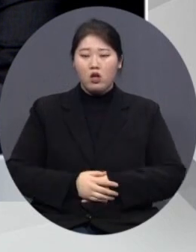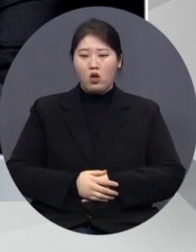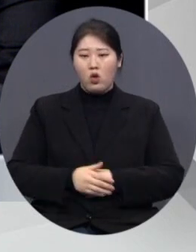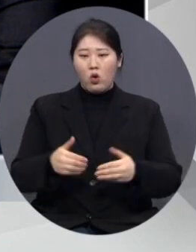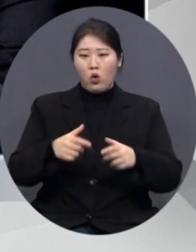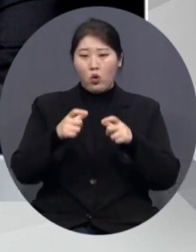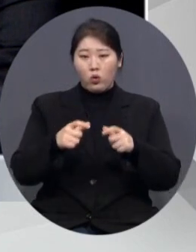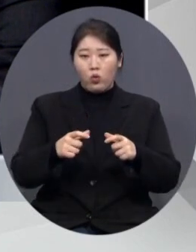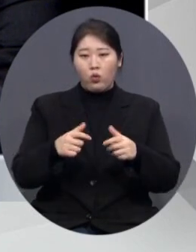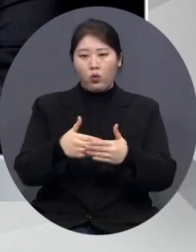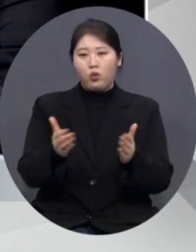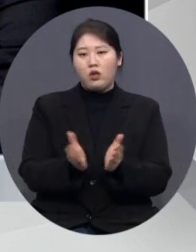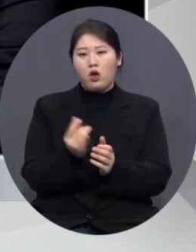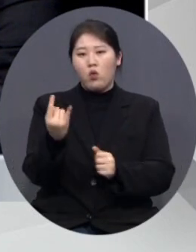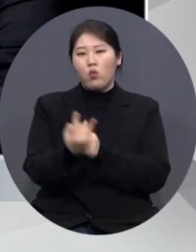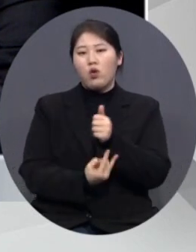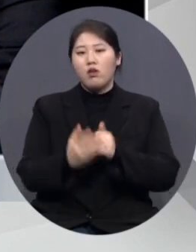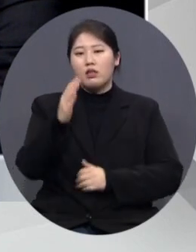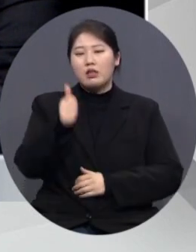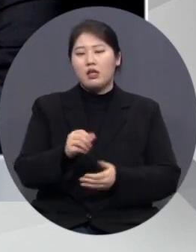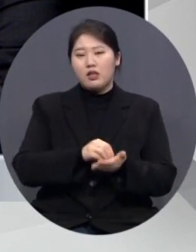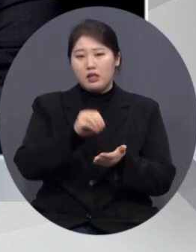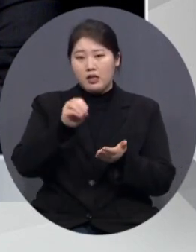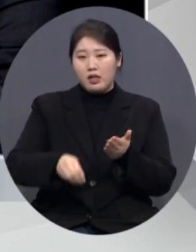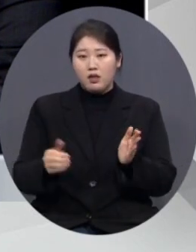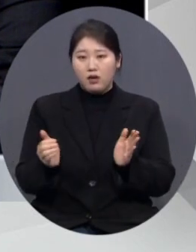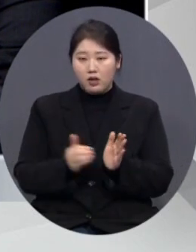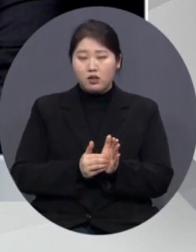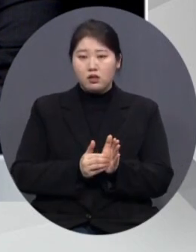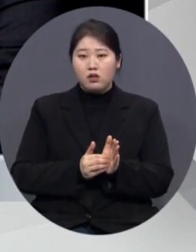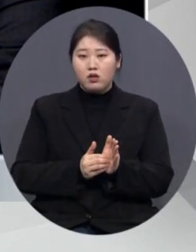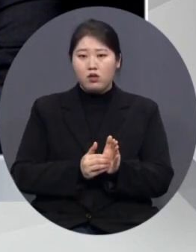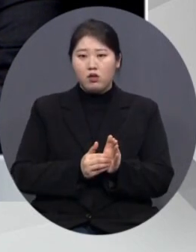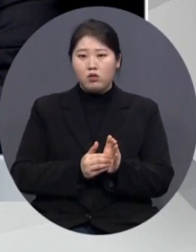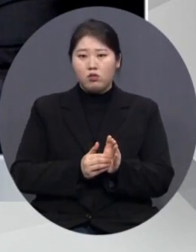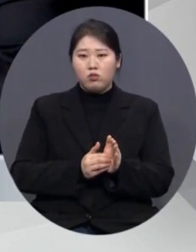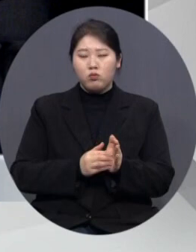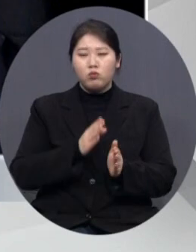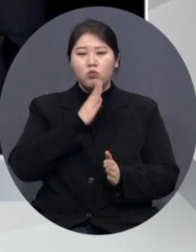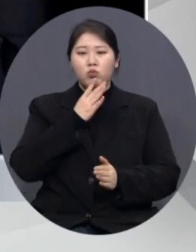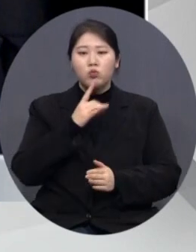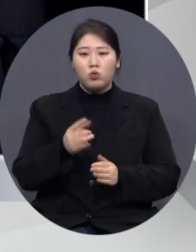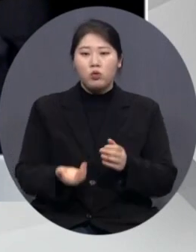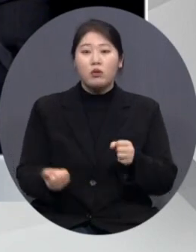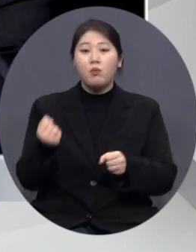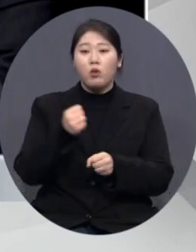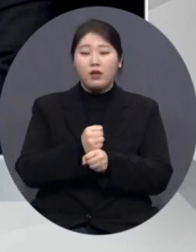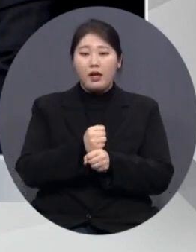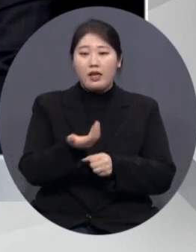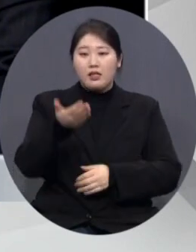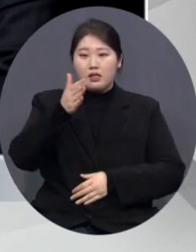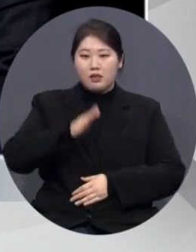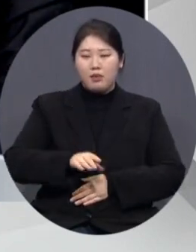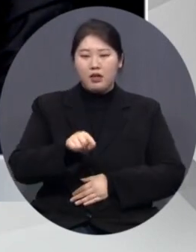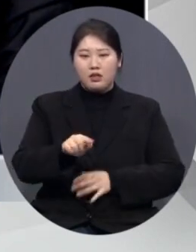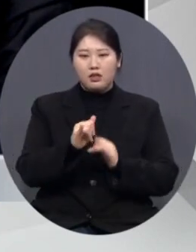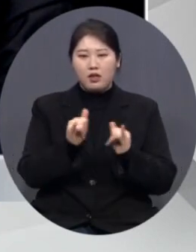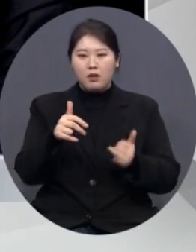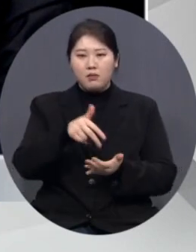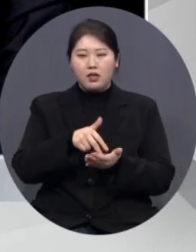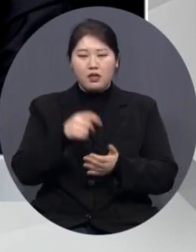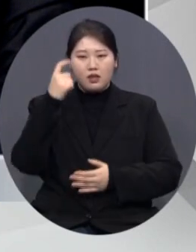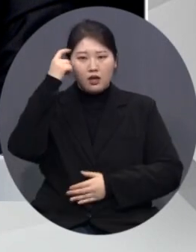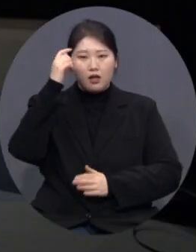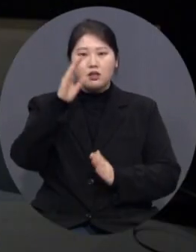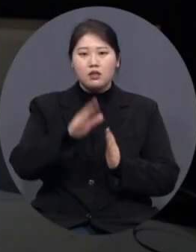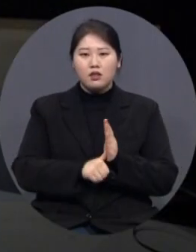탈당을 했습니다 미리 준비하던 후보가 탈당했다가 물론 복당을 했습니다마는 그분들을 고려했을 때 겸손치